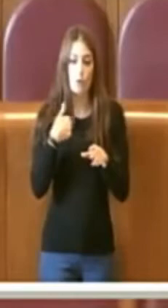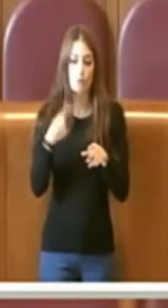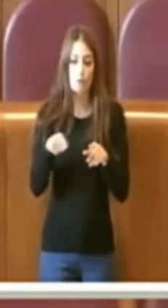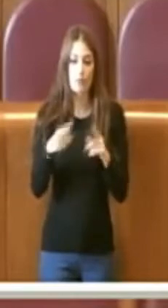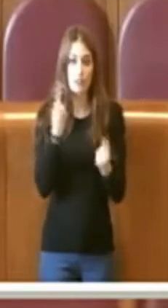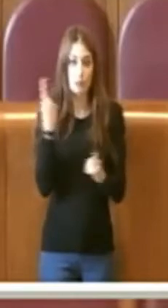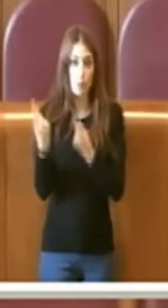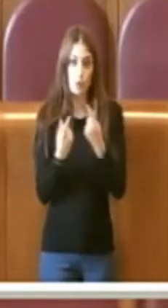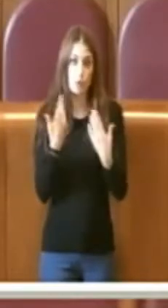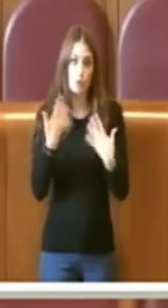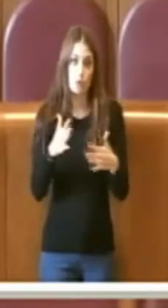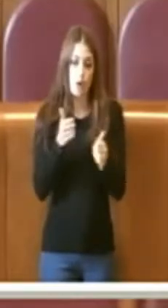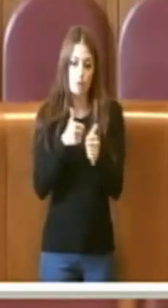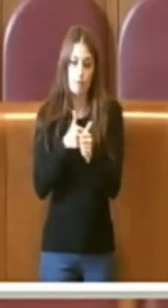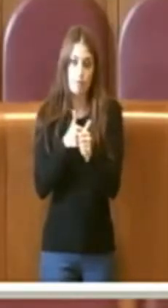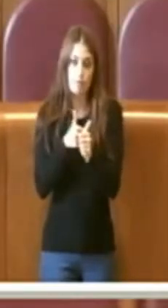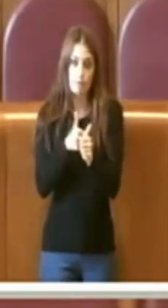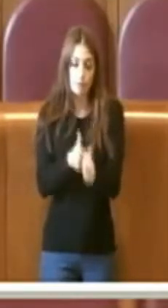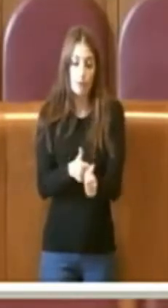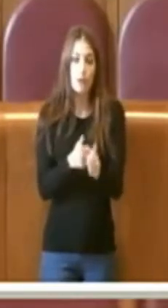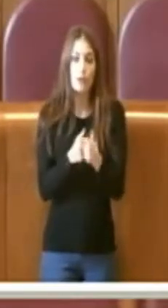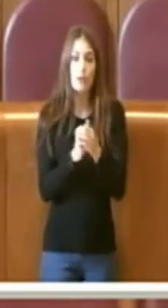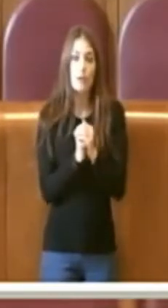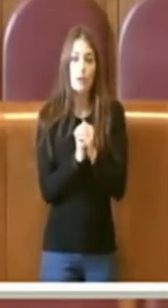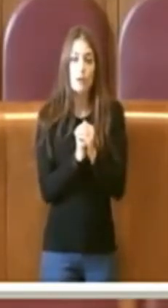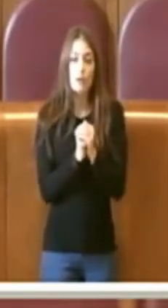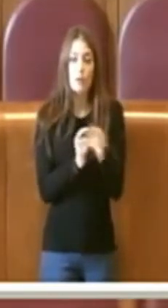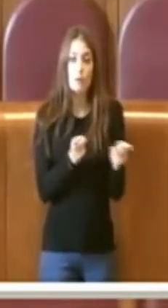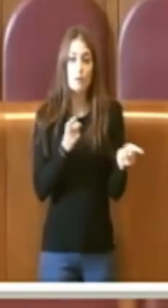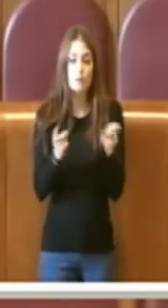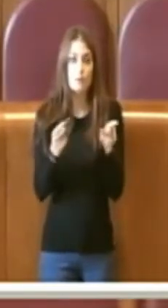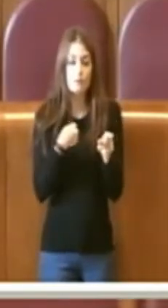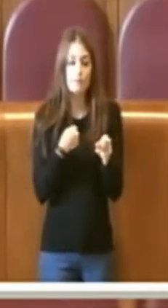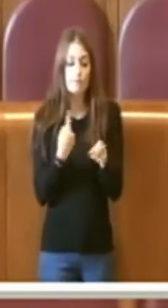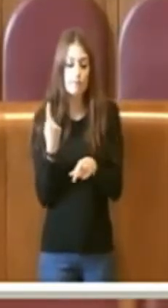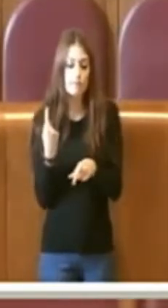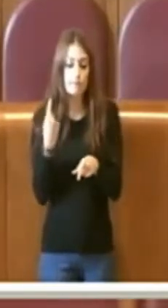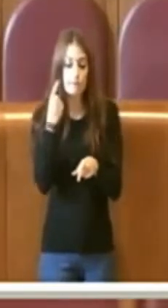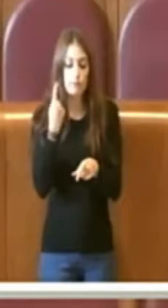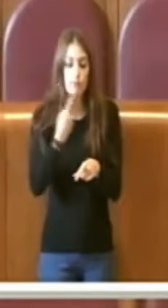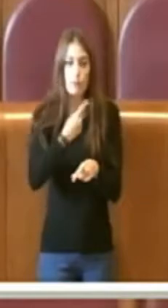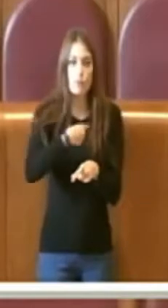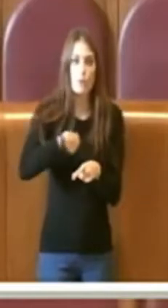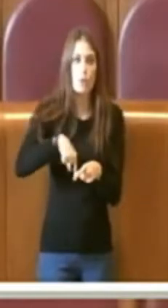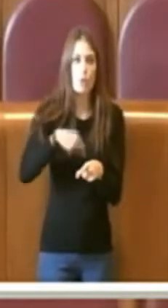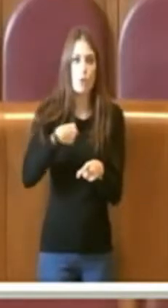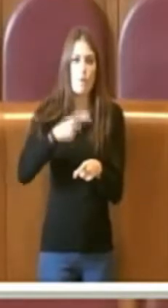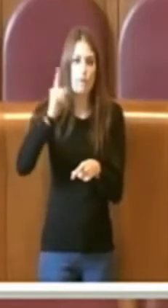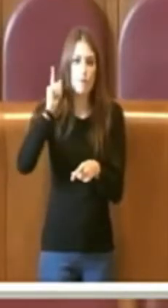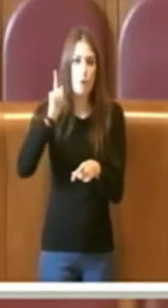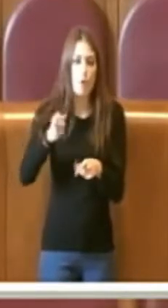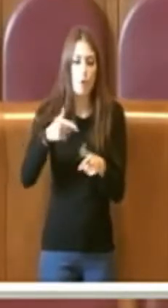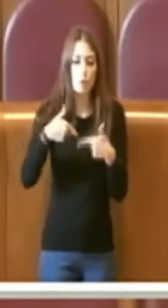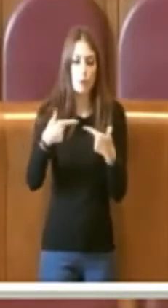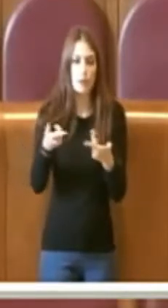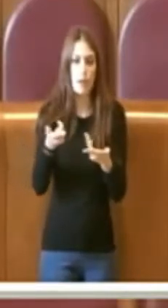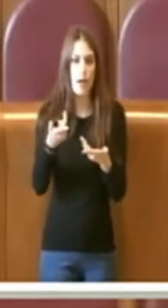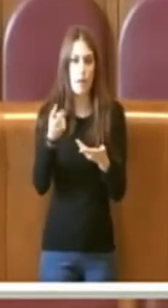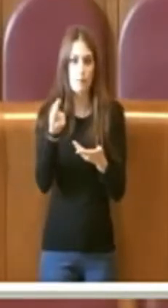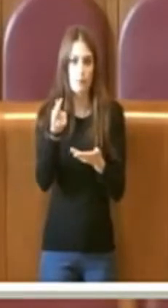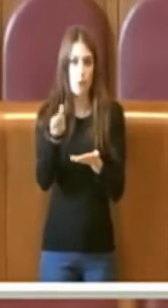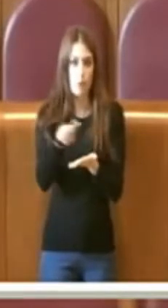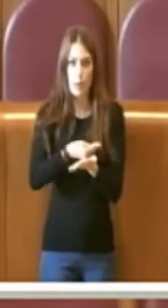vicenda. E quando sento dire che abbiamo voluto svalutare il